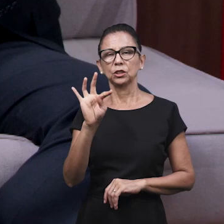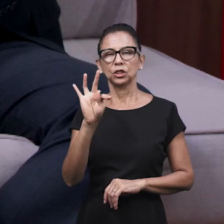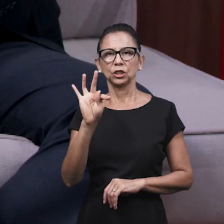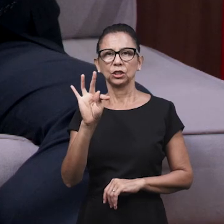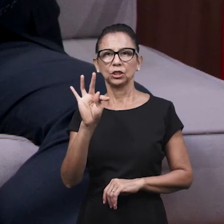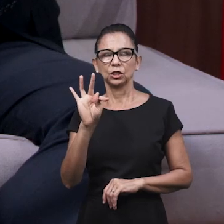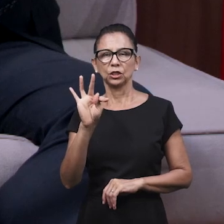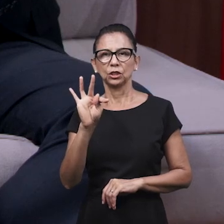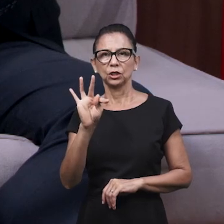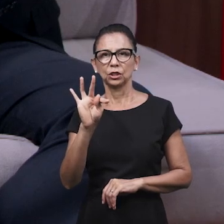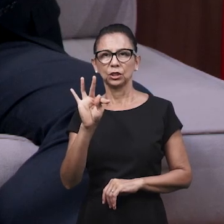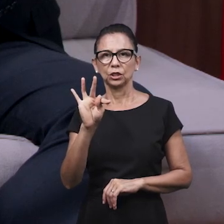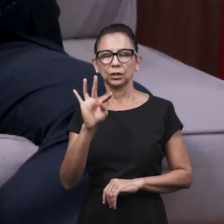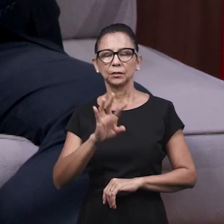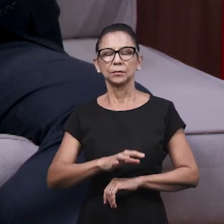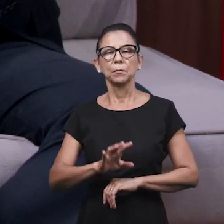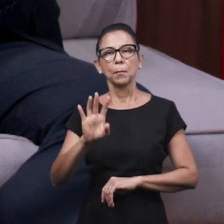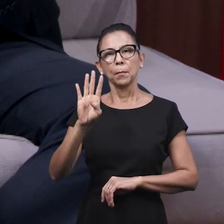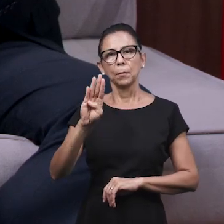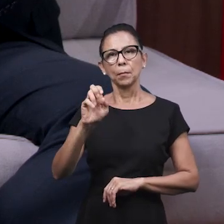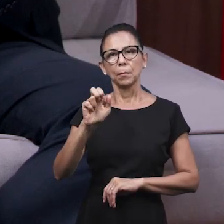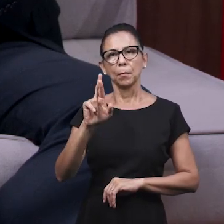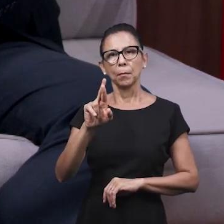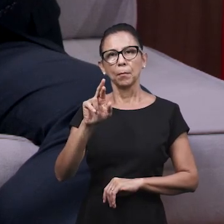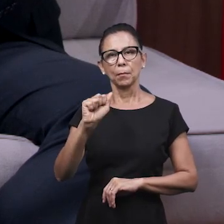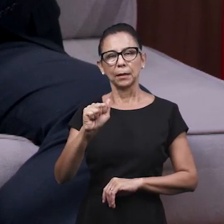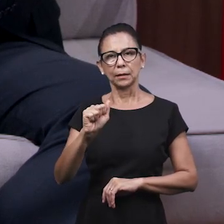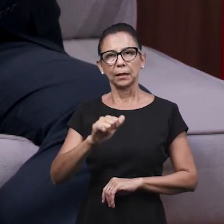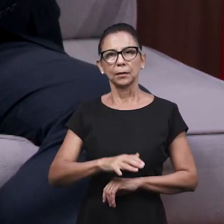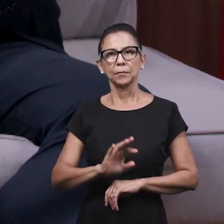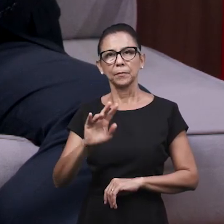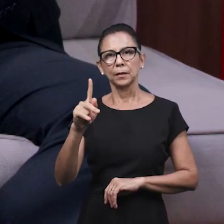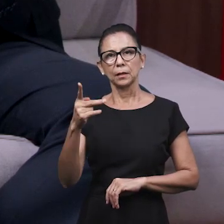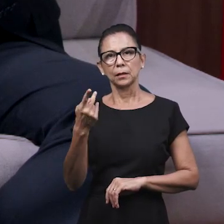Mais Elohim, dans l'hébreu, est pluriel.